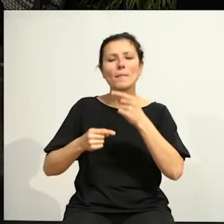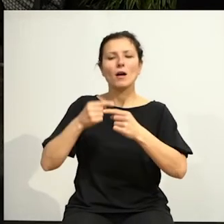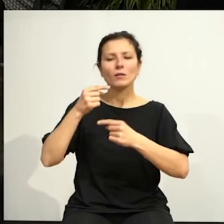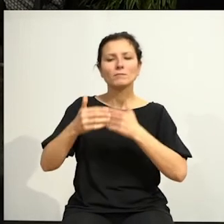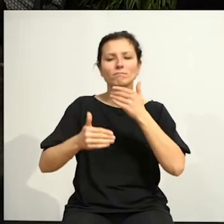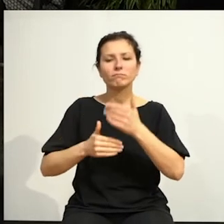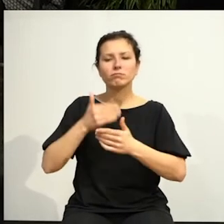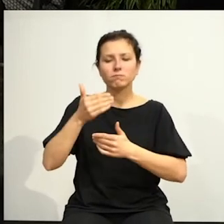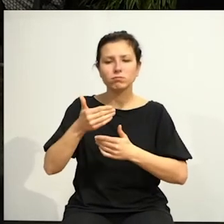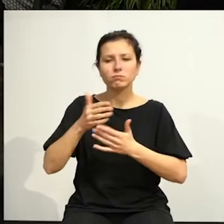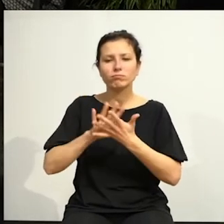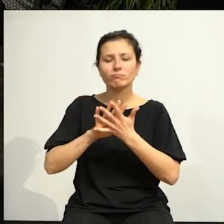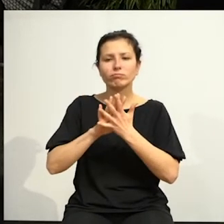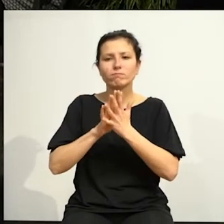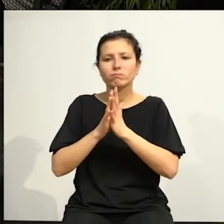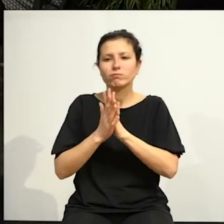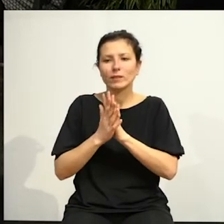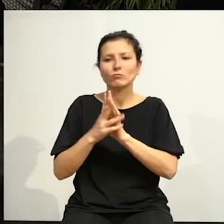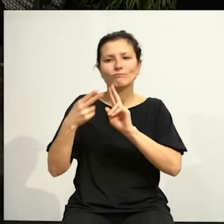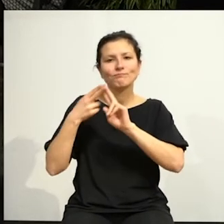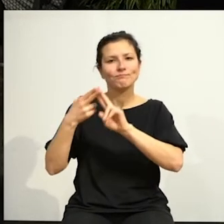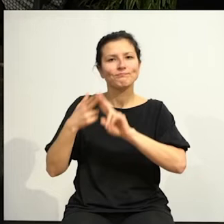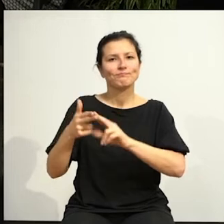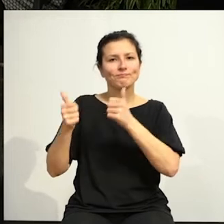przechodzi w stan. I chyba o to chodzi.